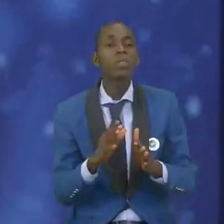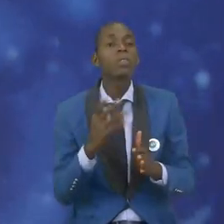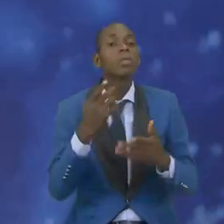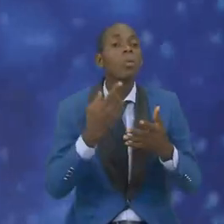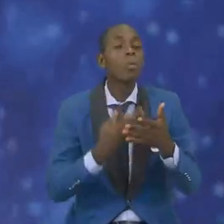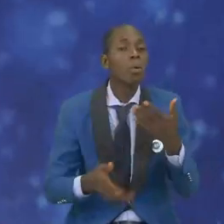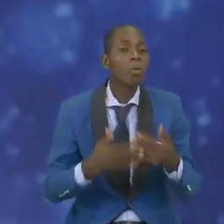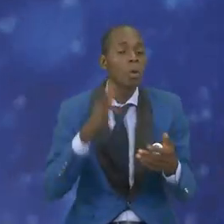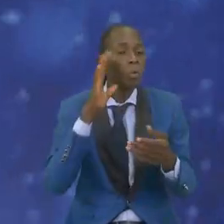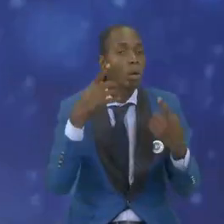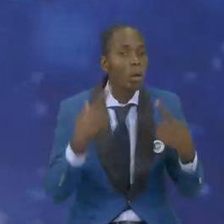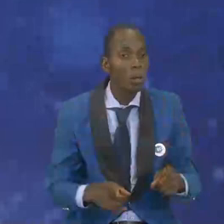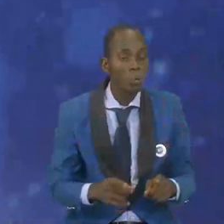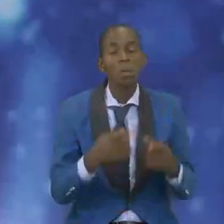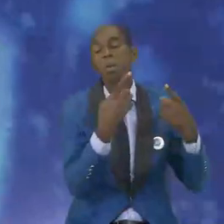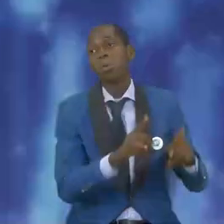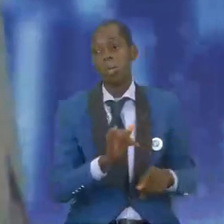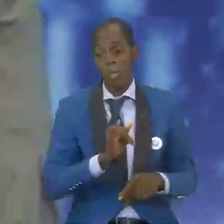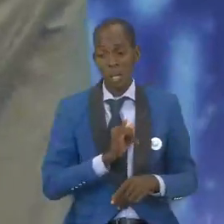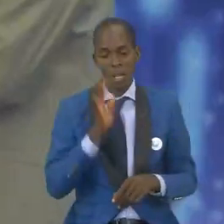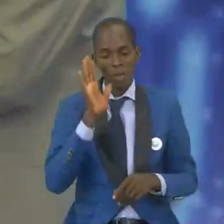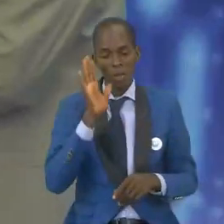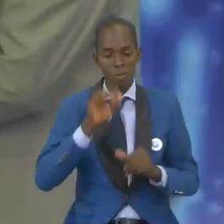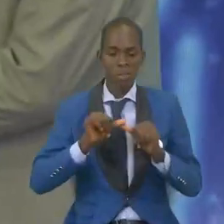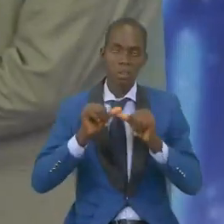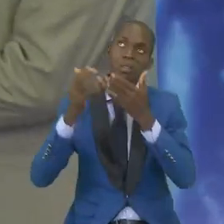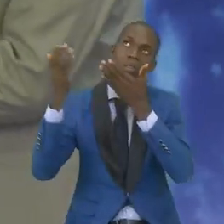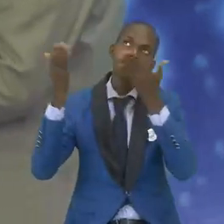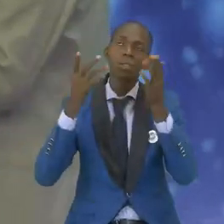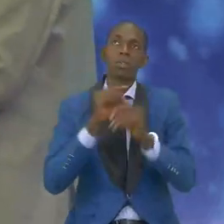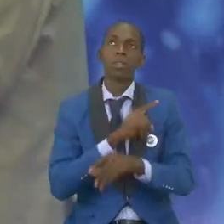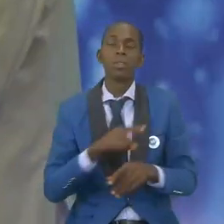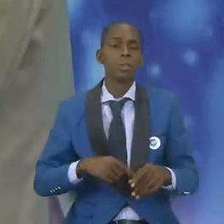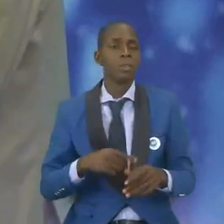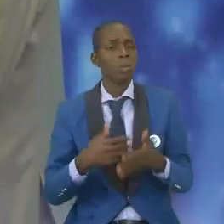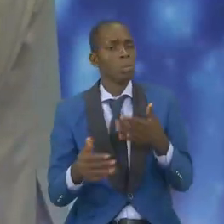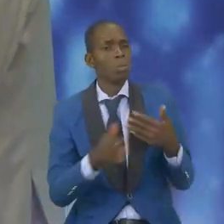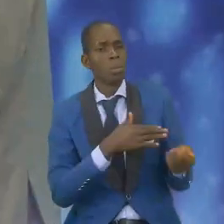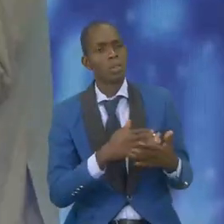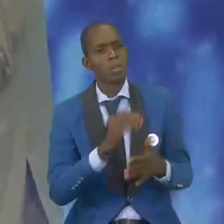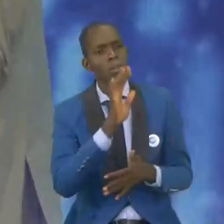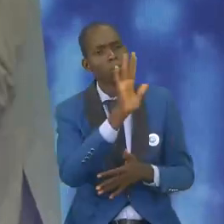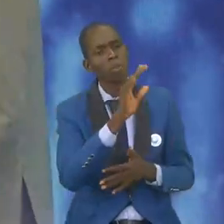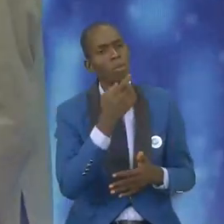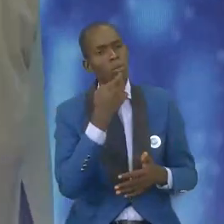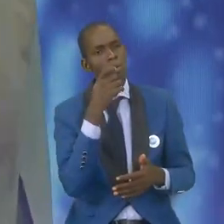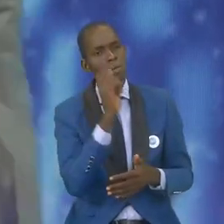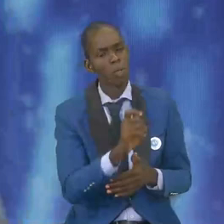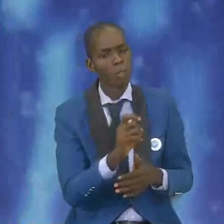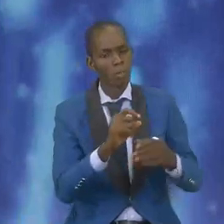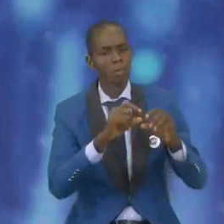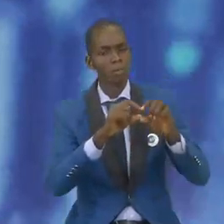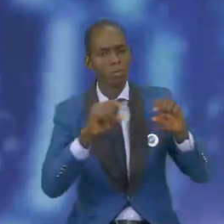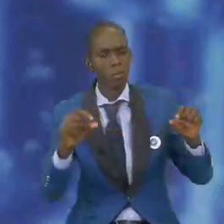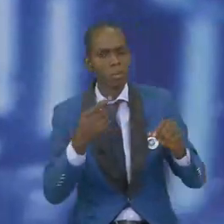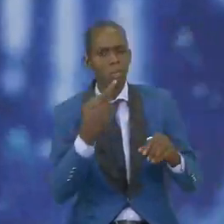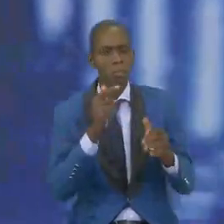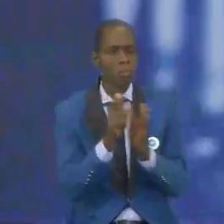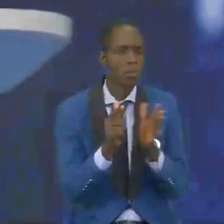de soumission. Et que ce qui arrive, arrive. Parce que je vais continuer à servir le Seigneur. Que le